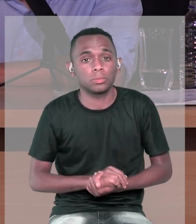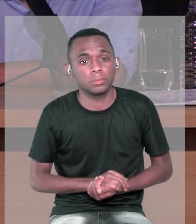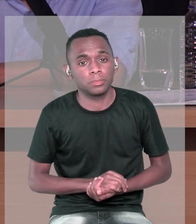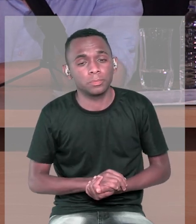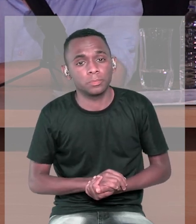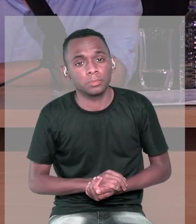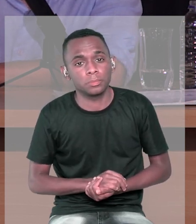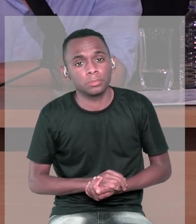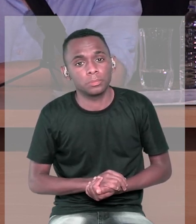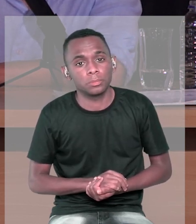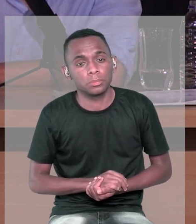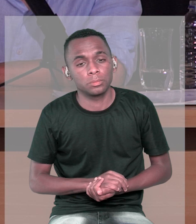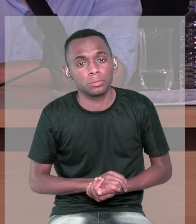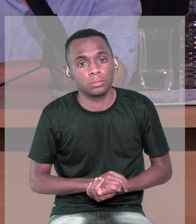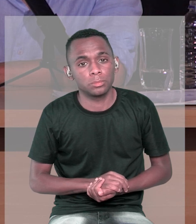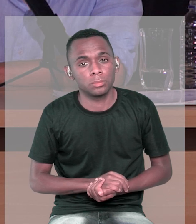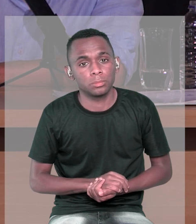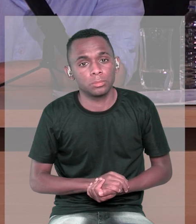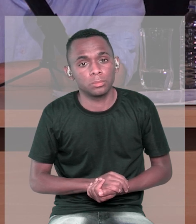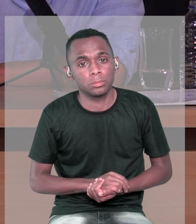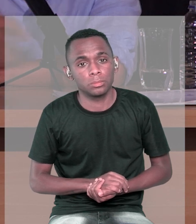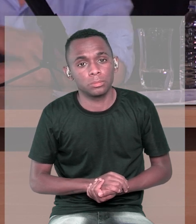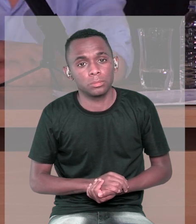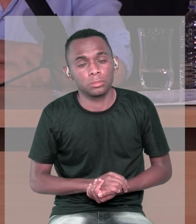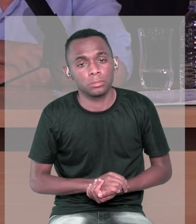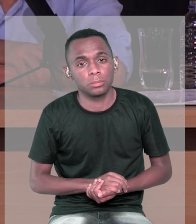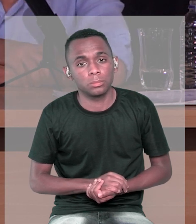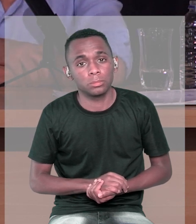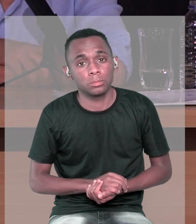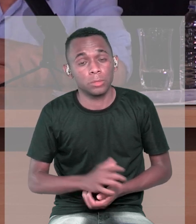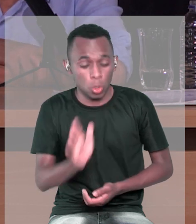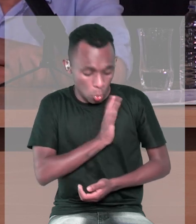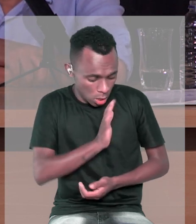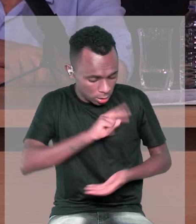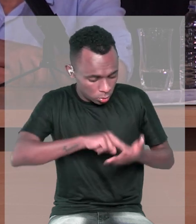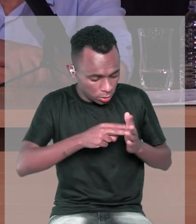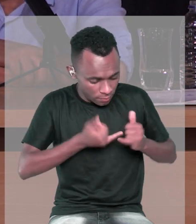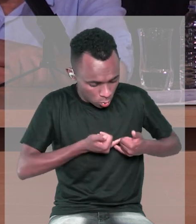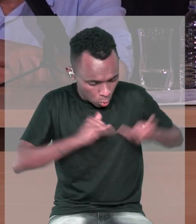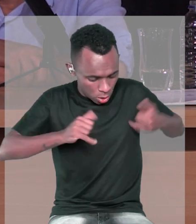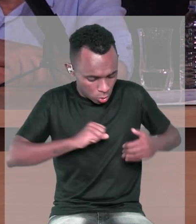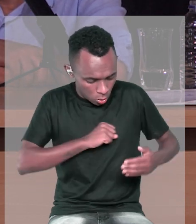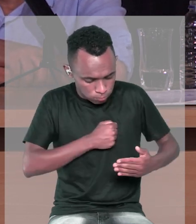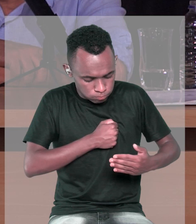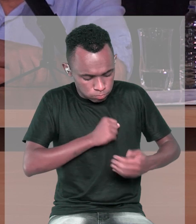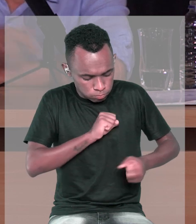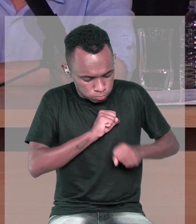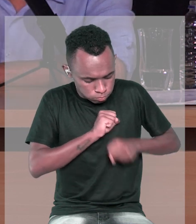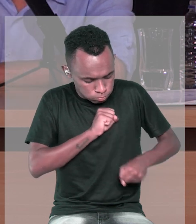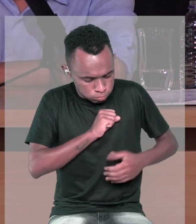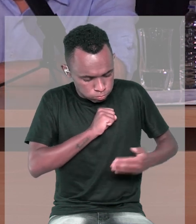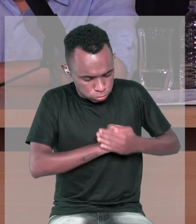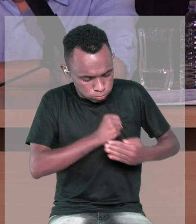bem. Mos, oui, c'était quand même l'énergie, etc. O coração é energia, o batimento Mais cardíaco.